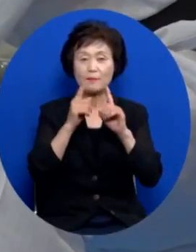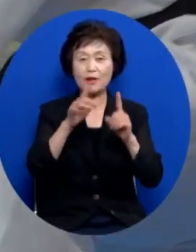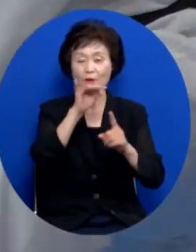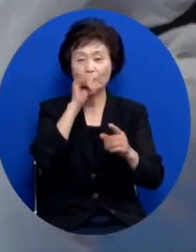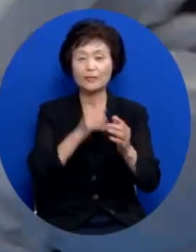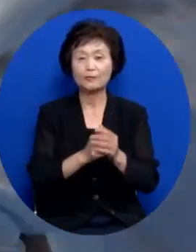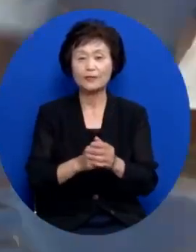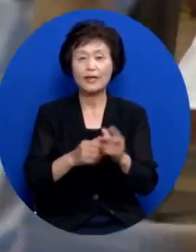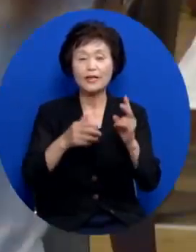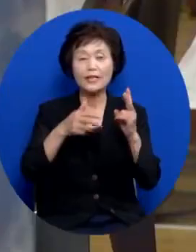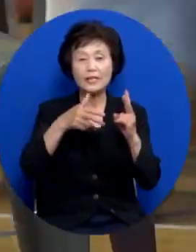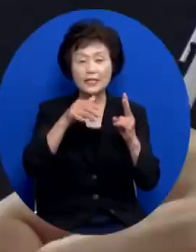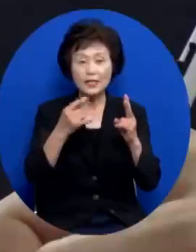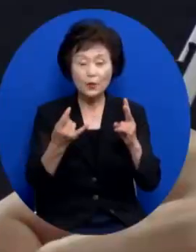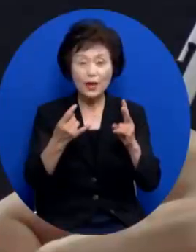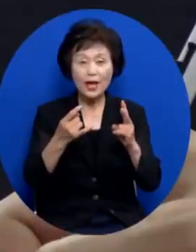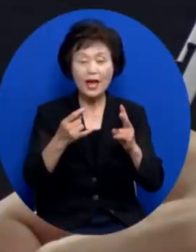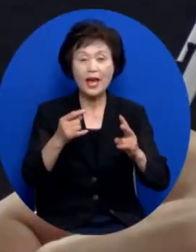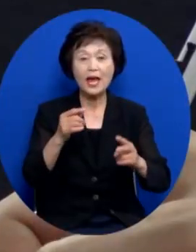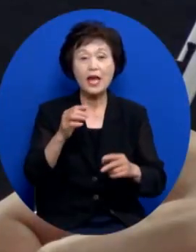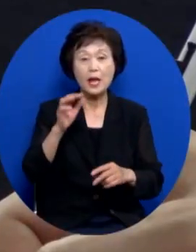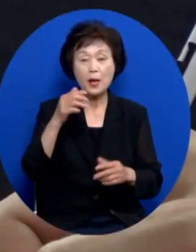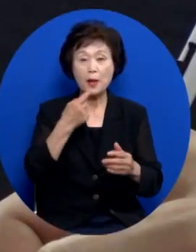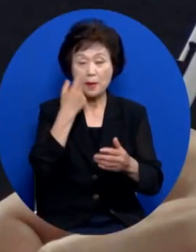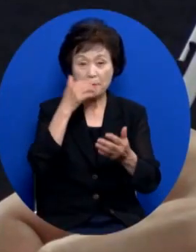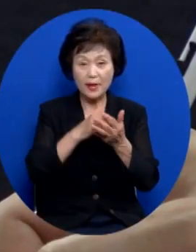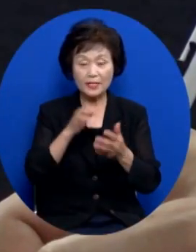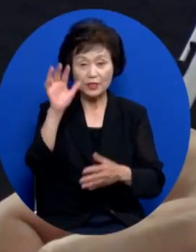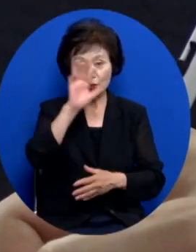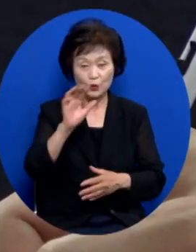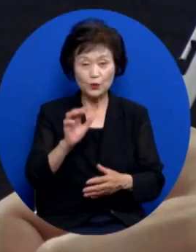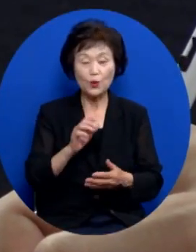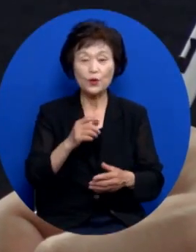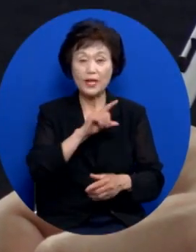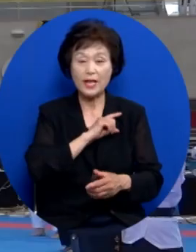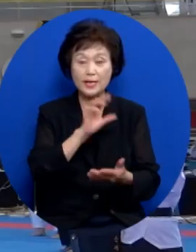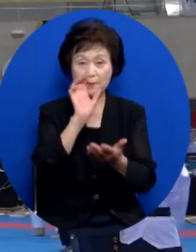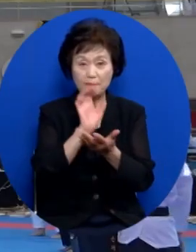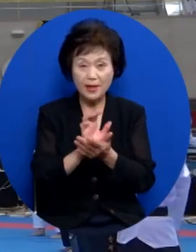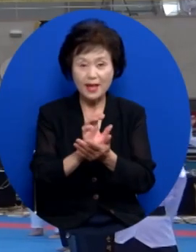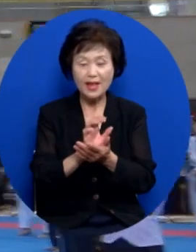제2회 백석대학교 총장배 온라인 국제 태권도 대회도 개최할 예정입니다.